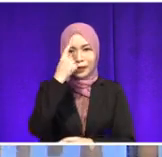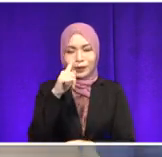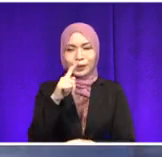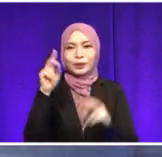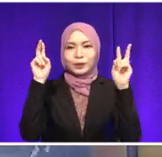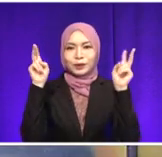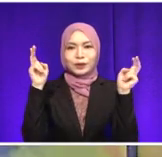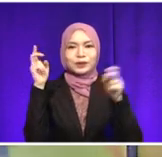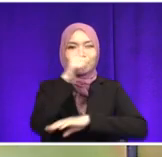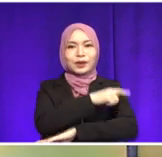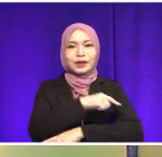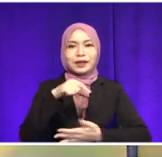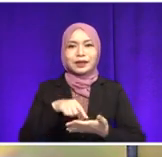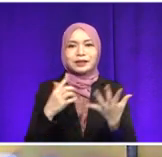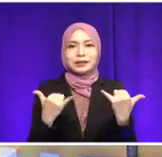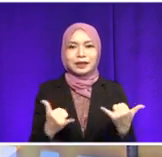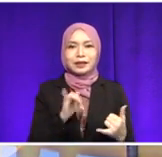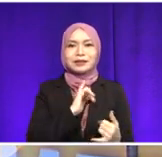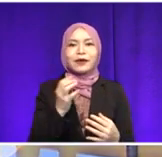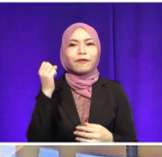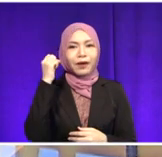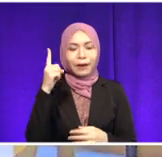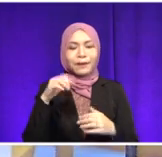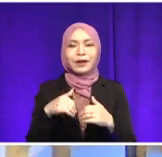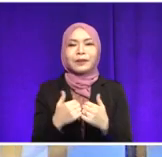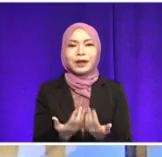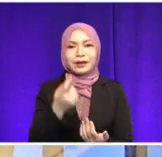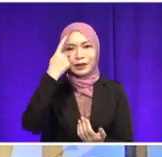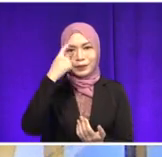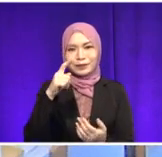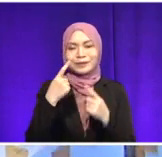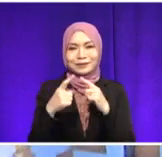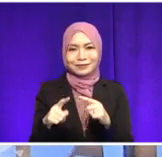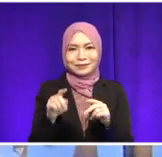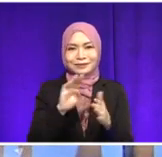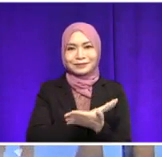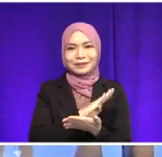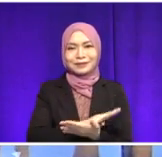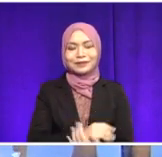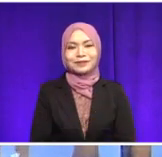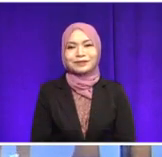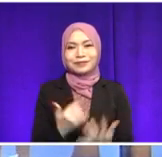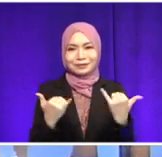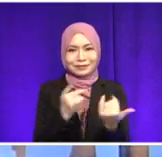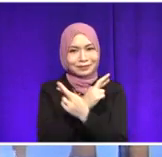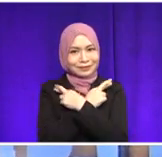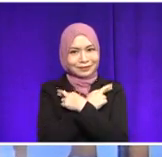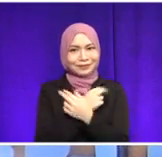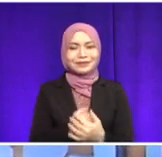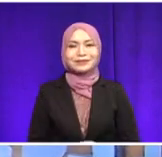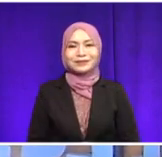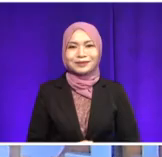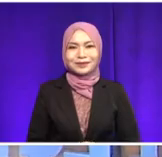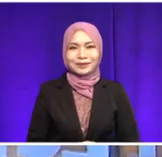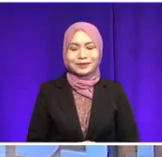kita mengisi Ibu orang Project briefing ini jadi untuk itu kita ingin berhenti melihat seketika sekalinya kita tidak menjadi tim